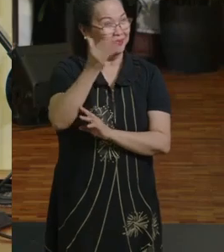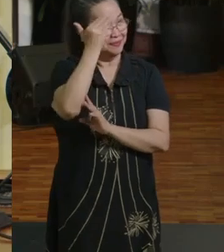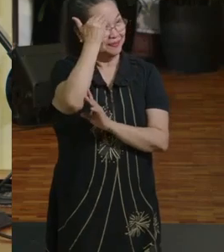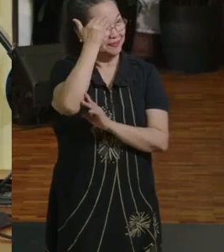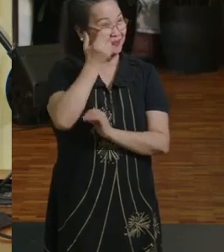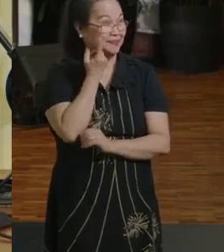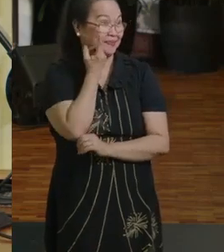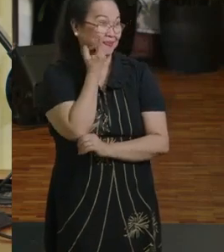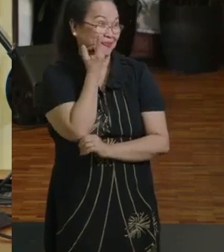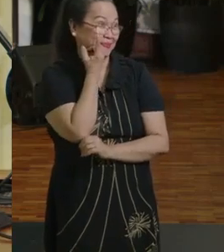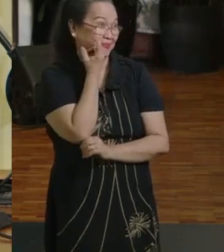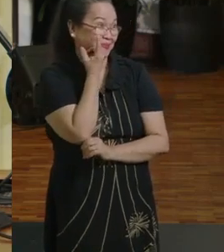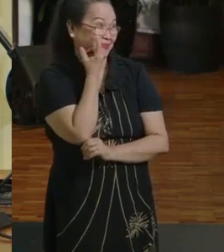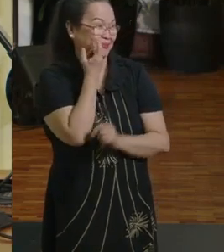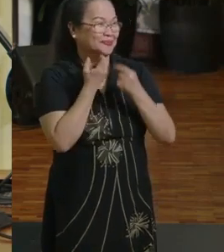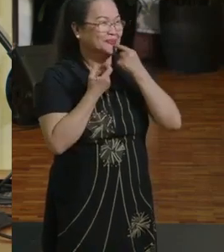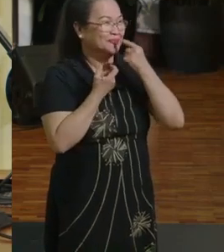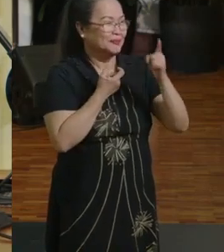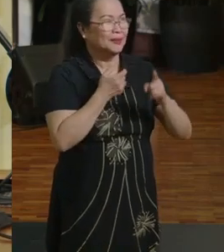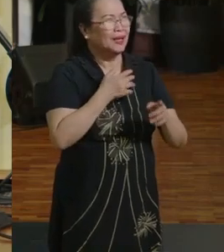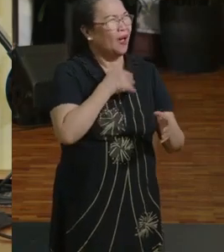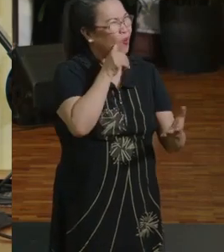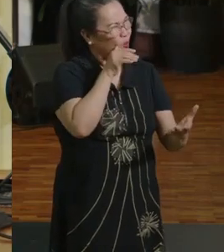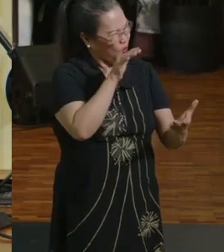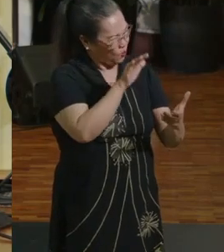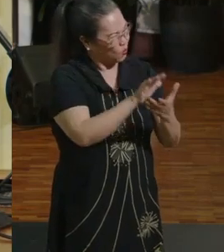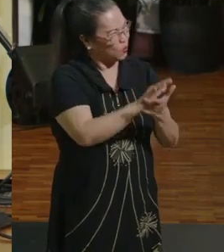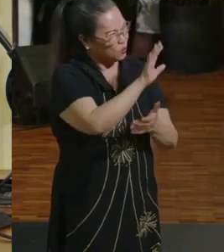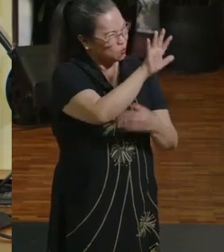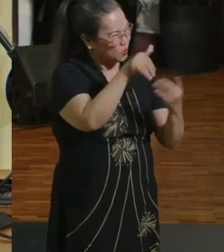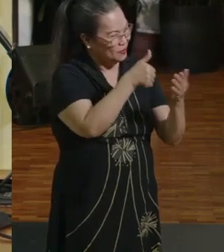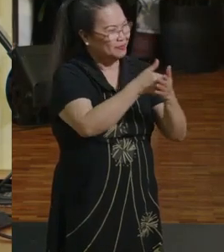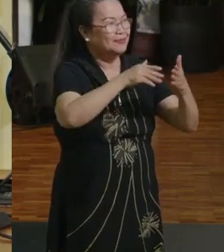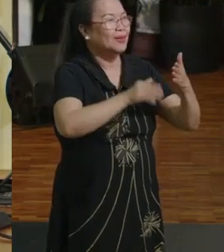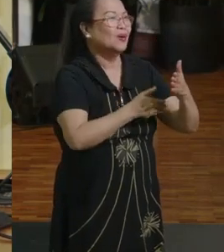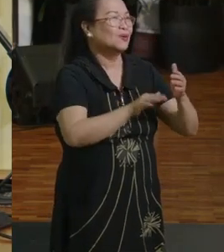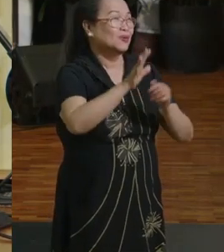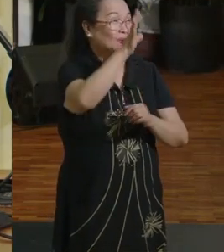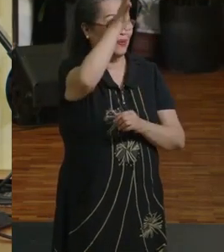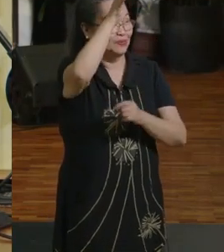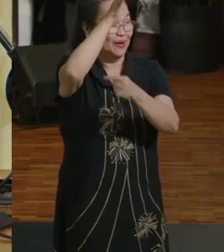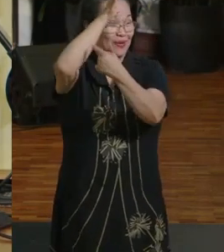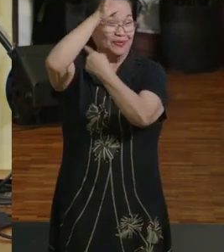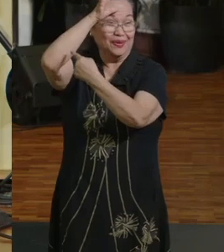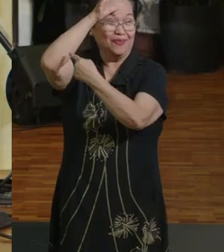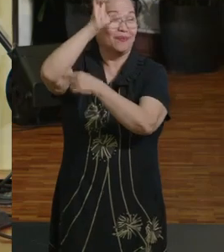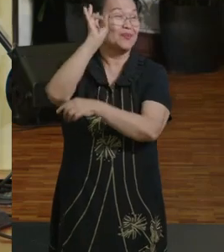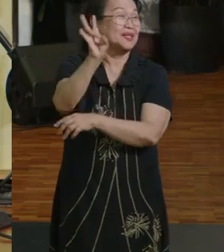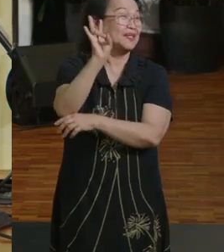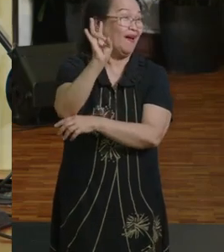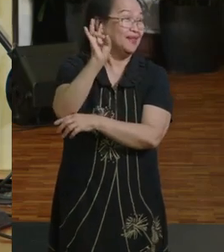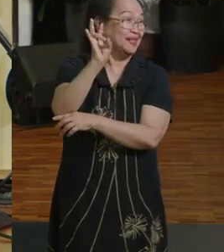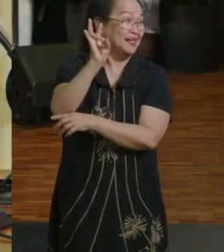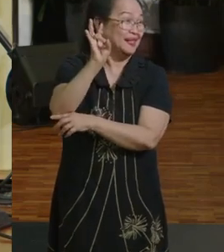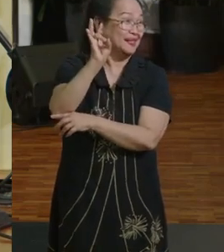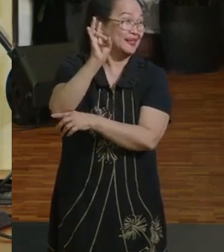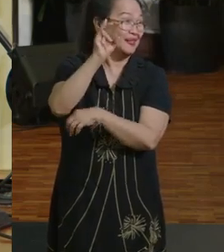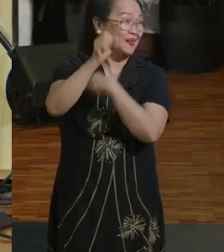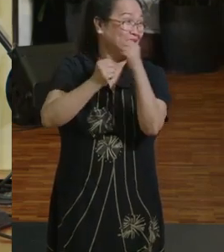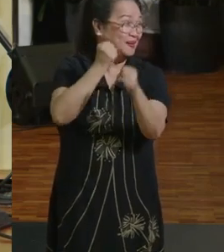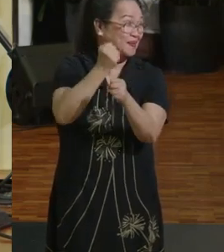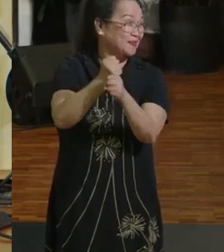kanina, sabi ng mga anak ko, why do you remember all of these songs from the 70s? And you